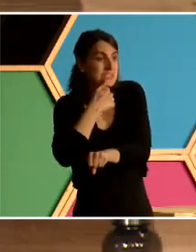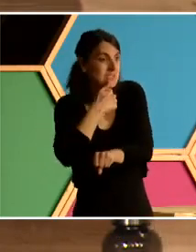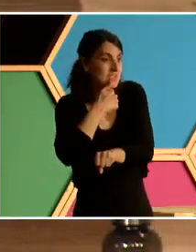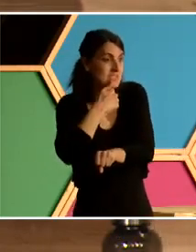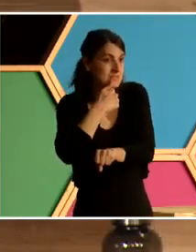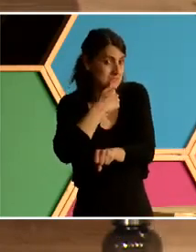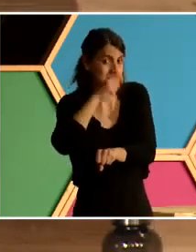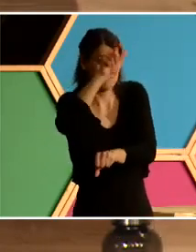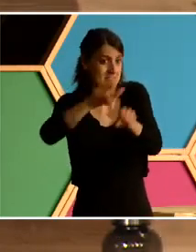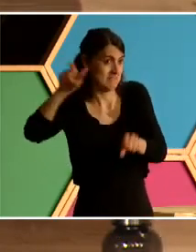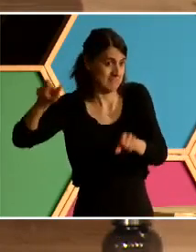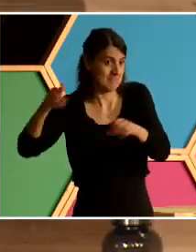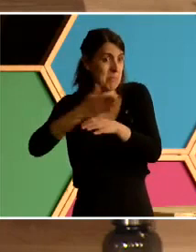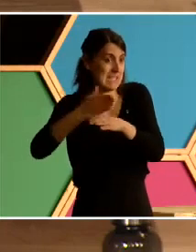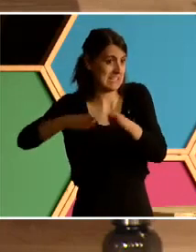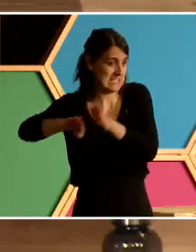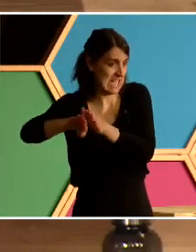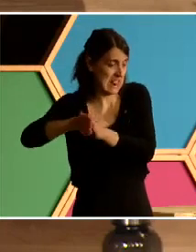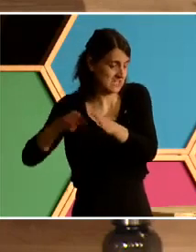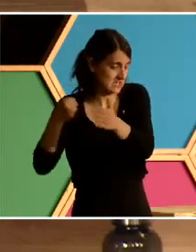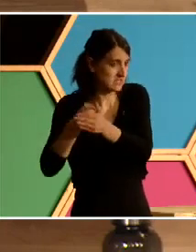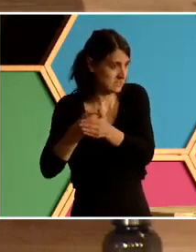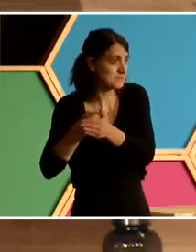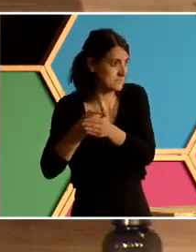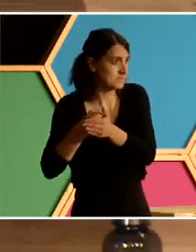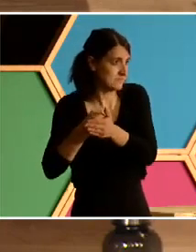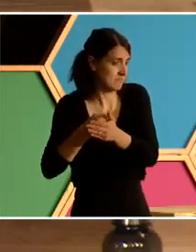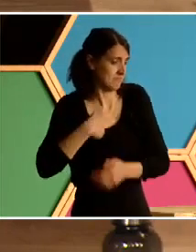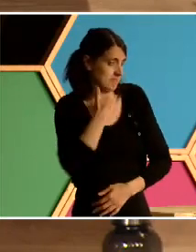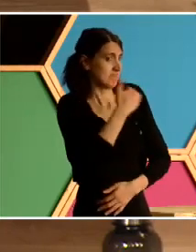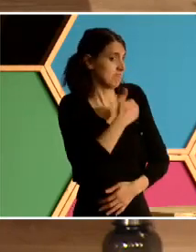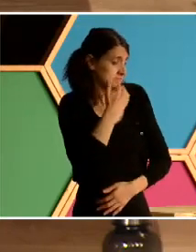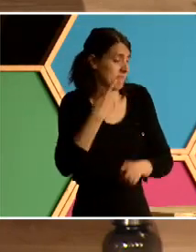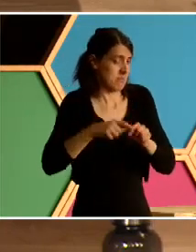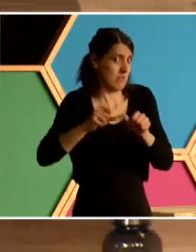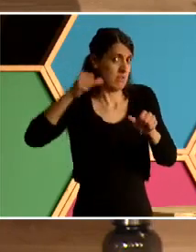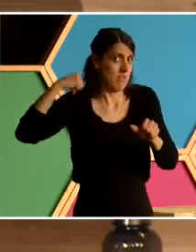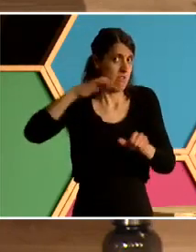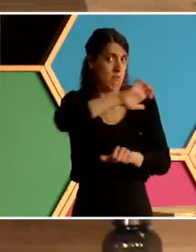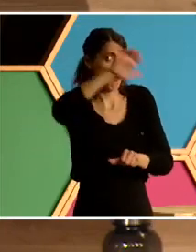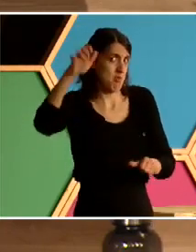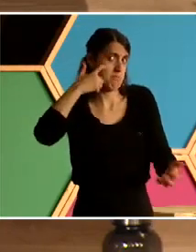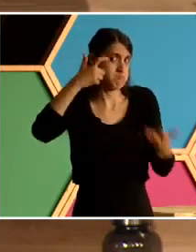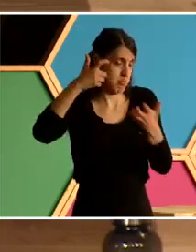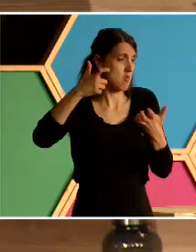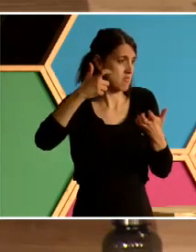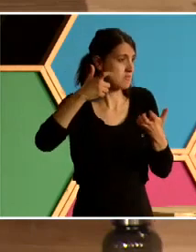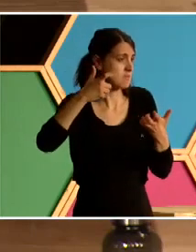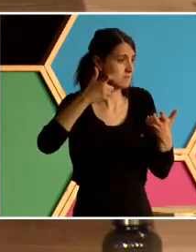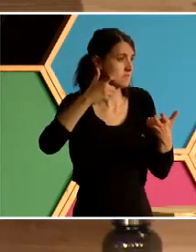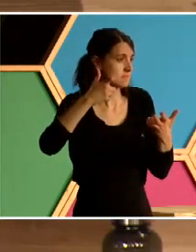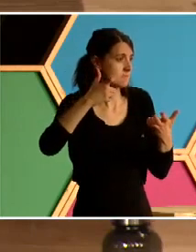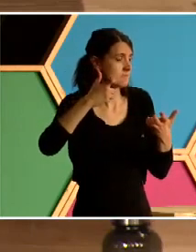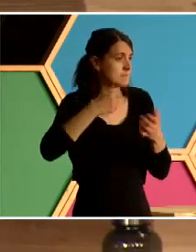l'ocupaven les forces reaccionàries, l'extrema dreta, i ho sabem perquè és el que estava passant a Europa. I en certa mesura, el fet